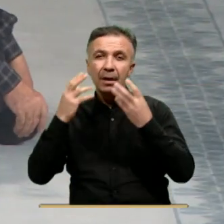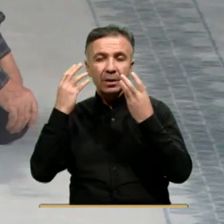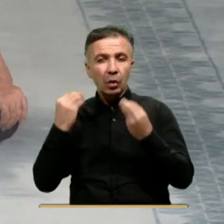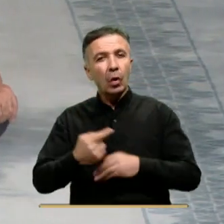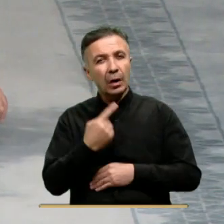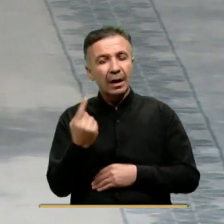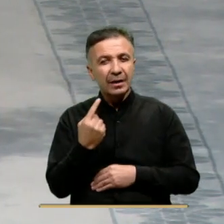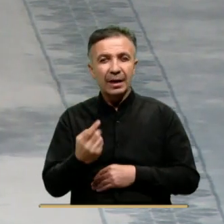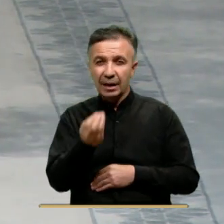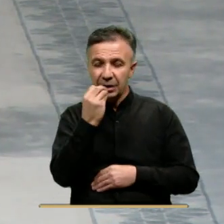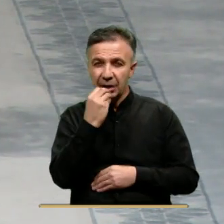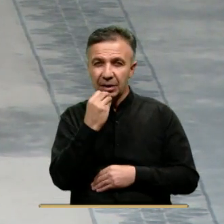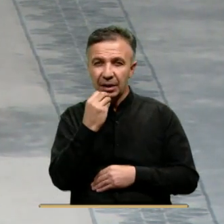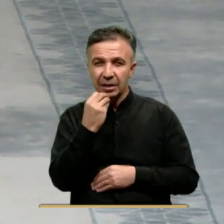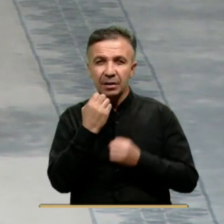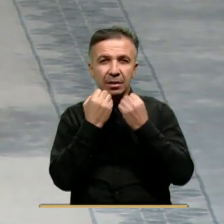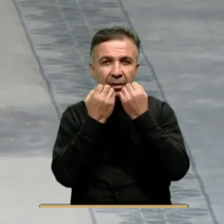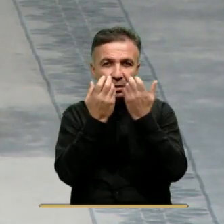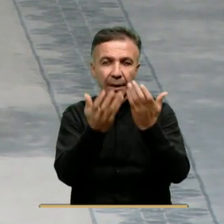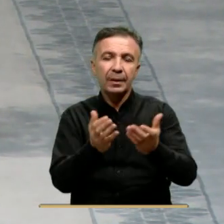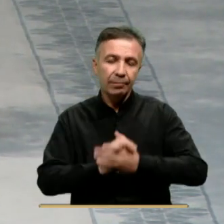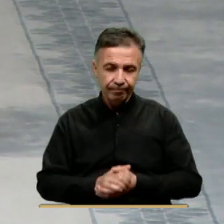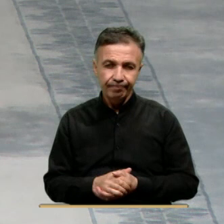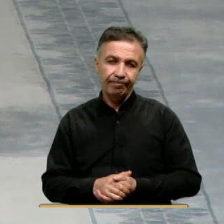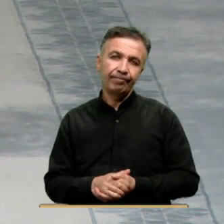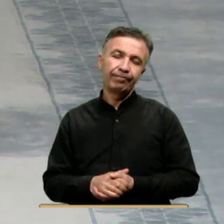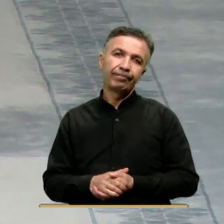şeylerden rızıklandır